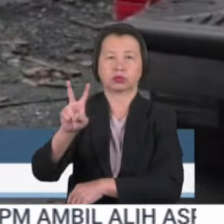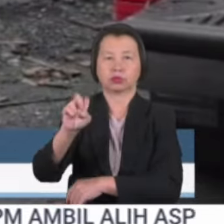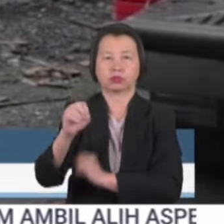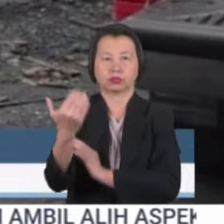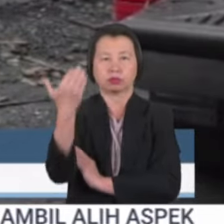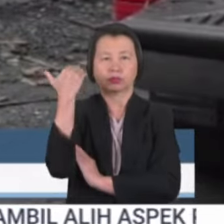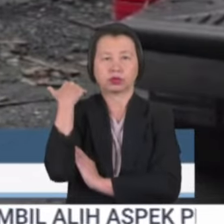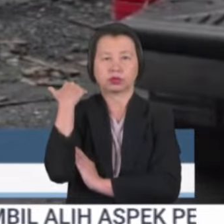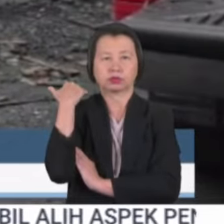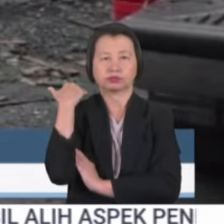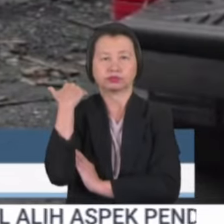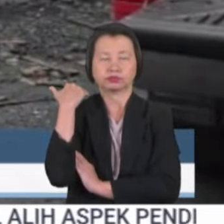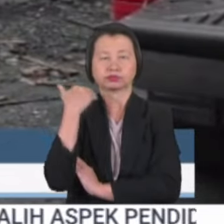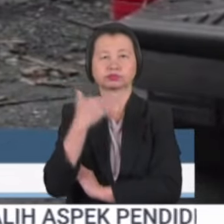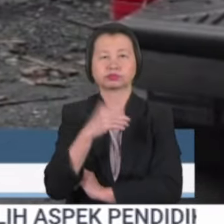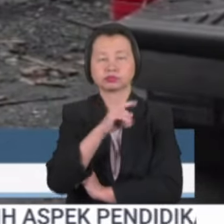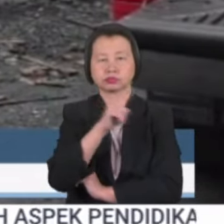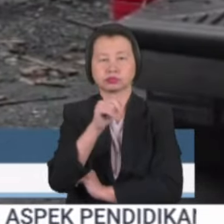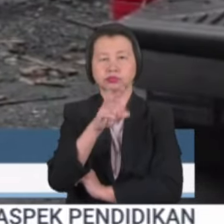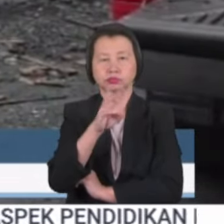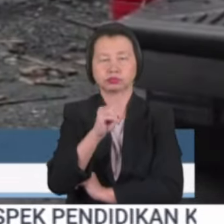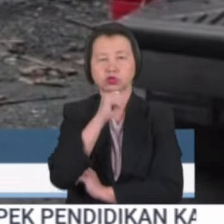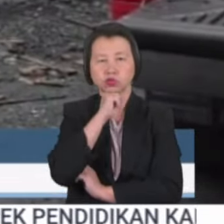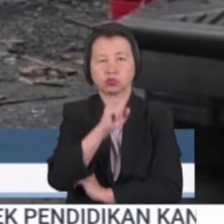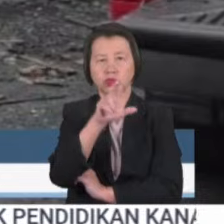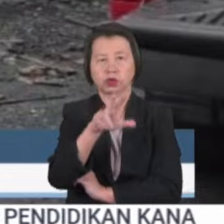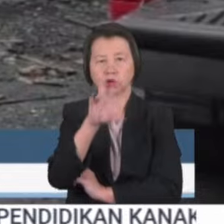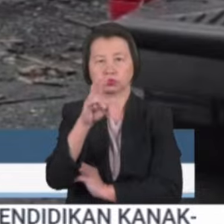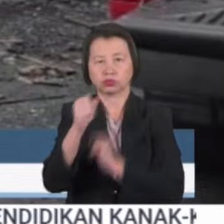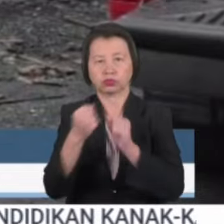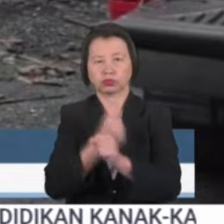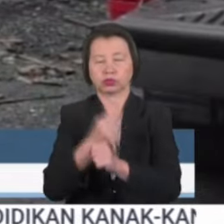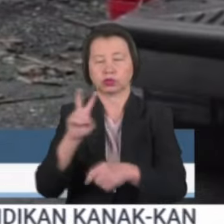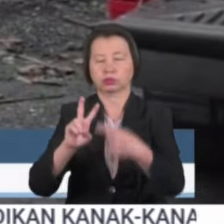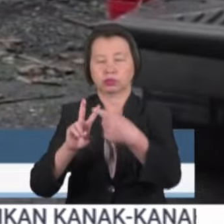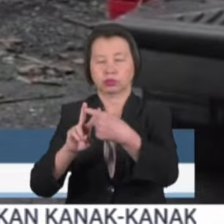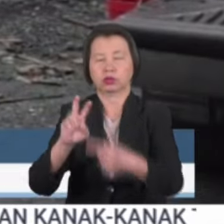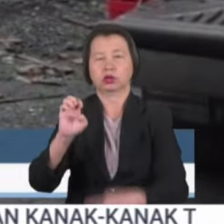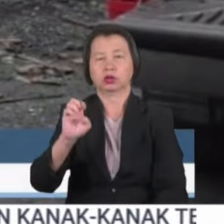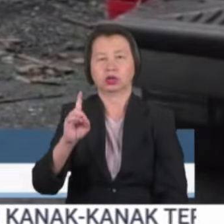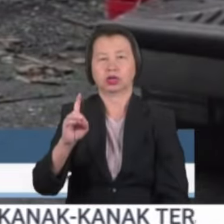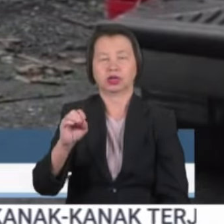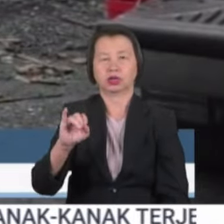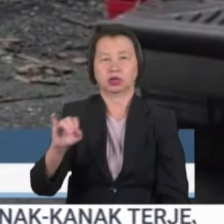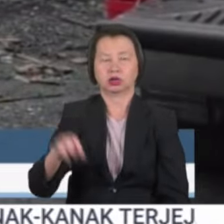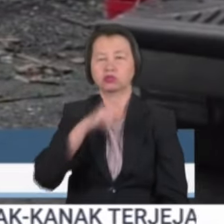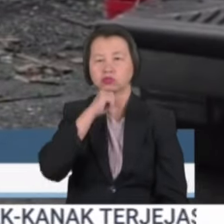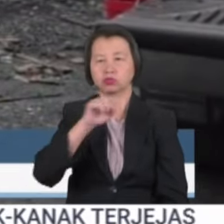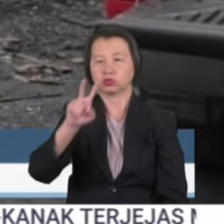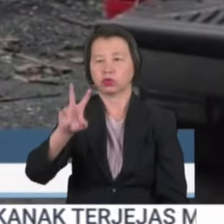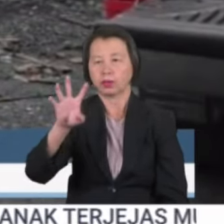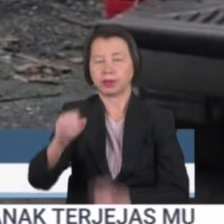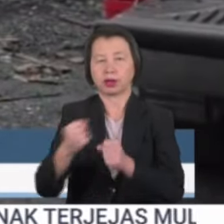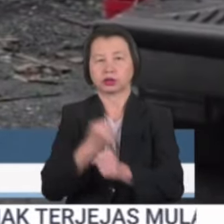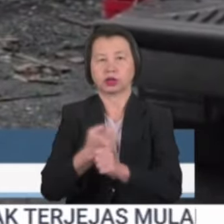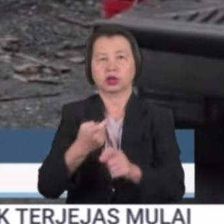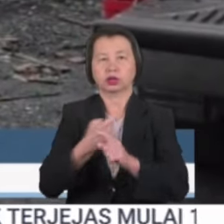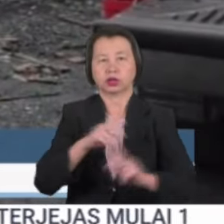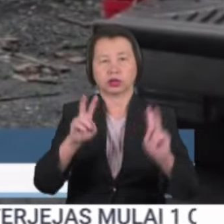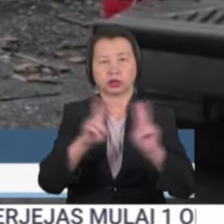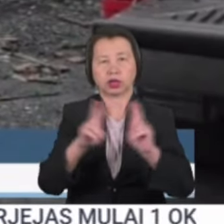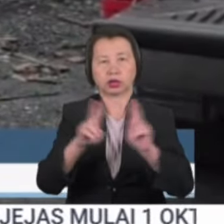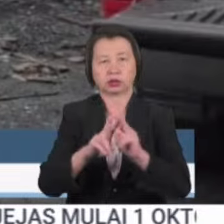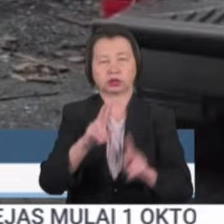7.20 minit pagi. Zin Kumpas, 37 tahun dan Edi Rudi, 24 tahun dari Kampung